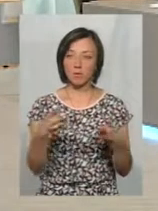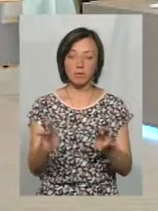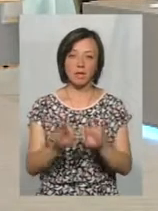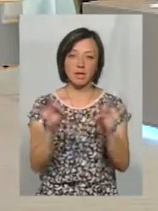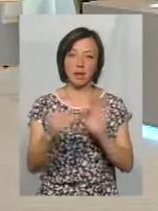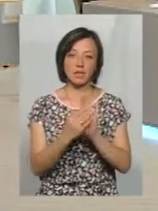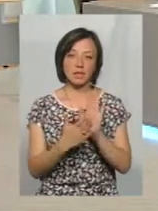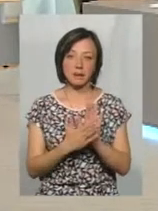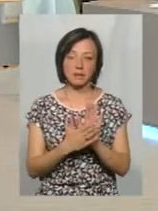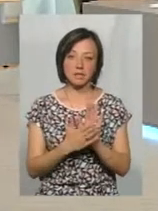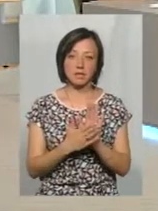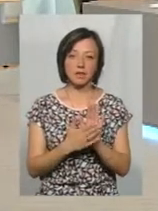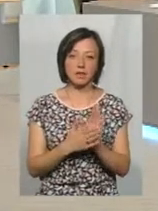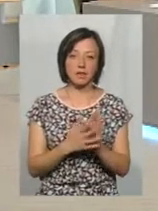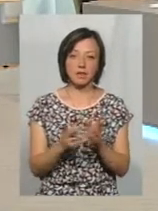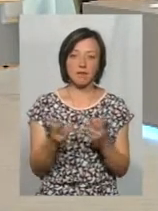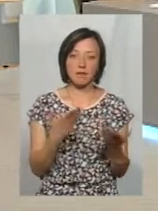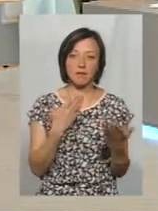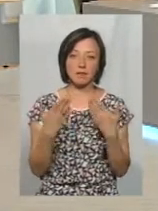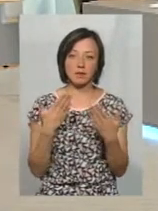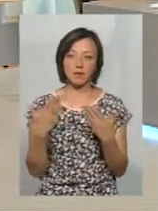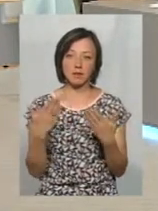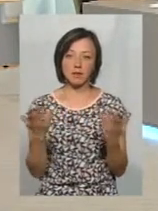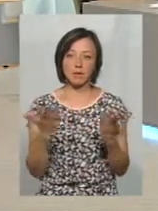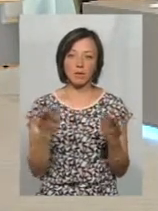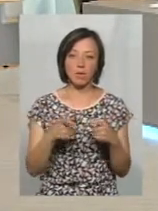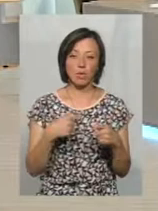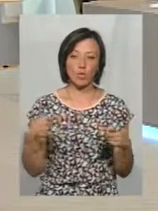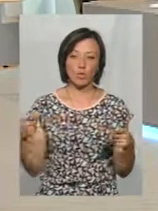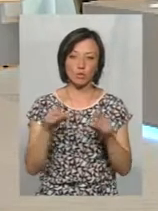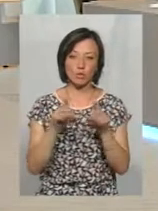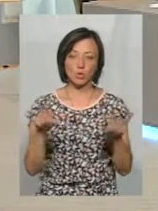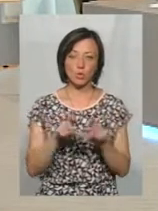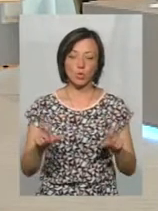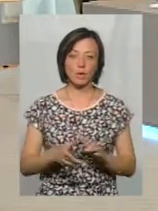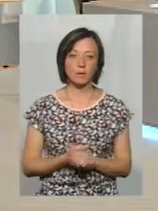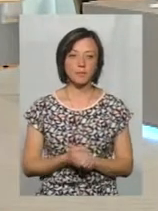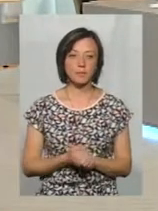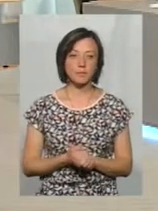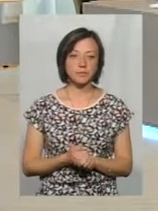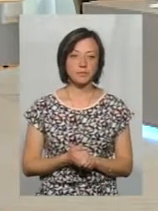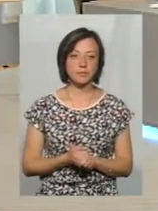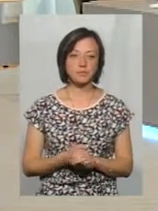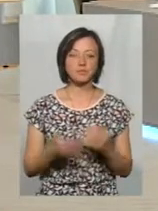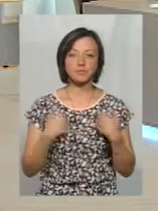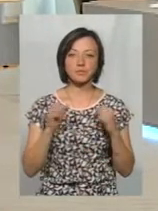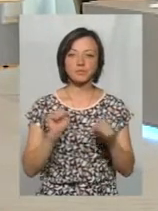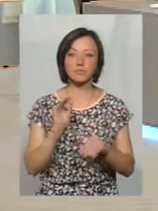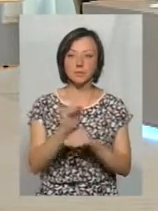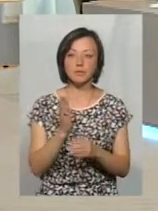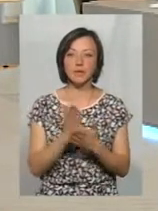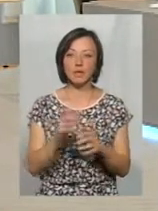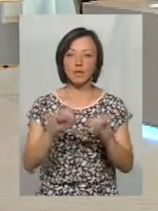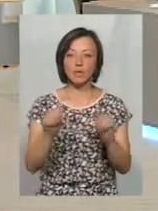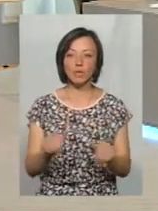ніяка реєстрація. Вони не взаємодіють з якимись бюрократичними структурами. Я б, можливо, додавала. В принципі, є такі